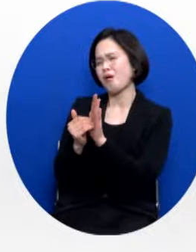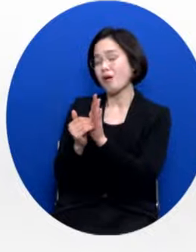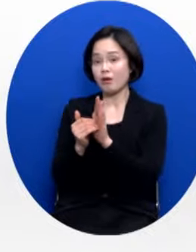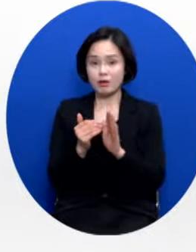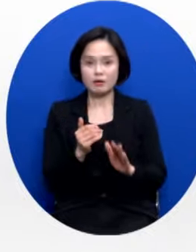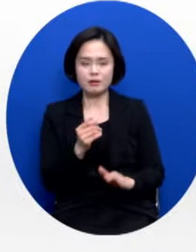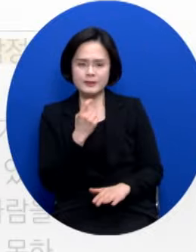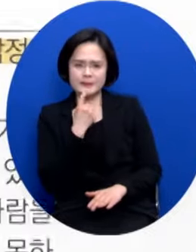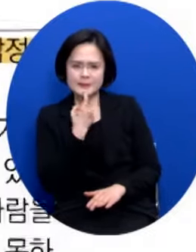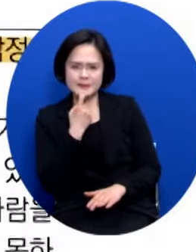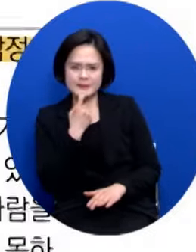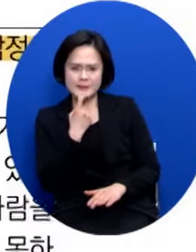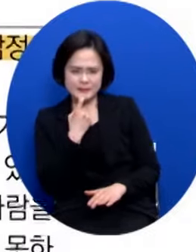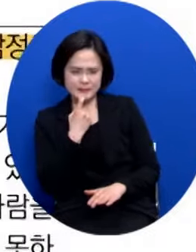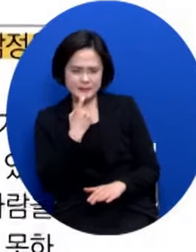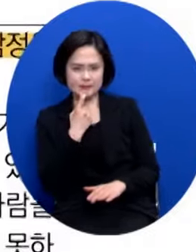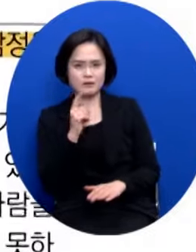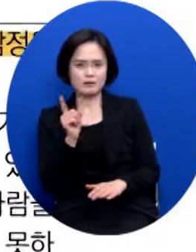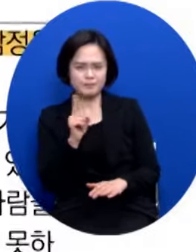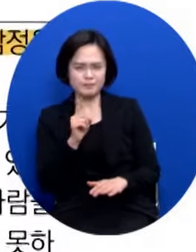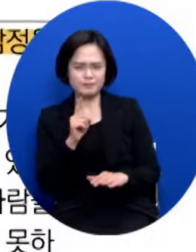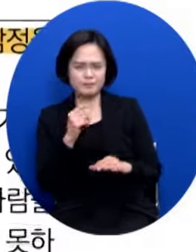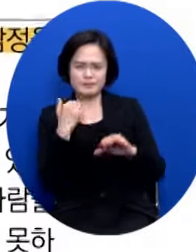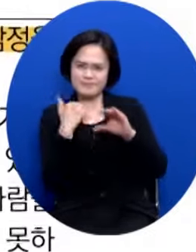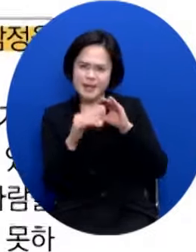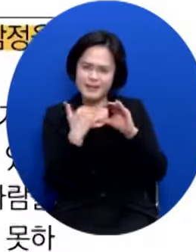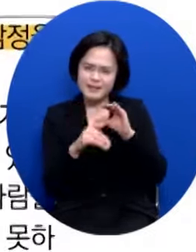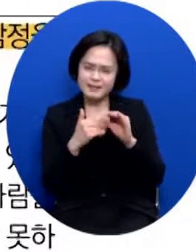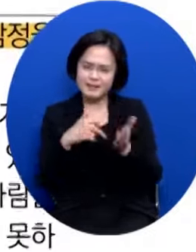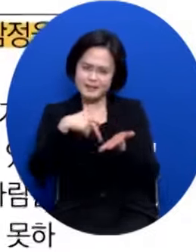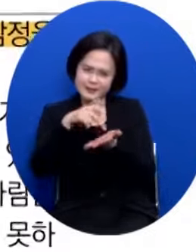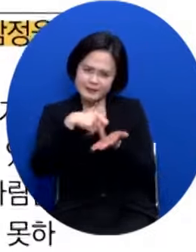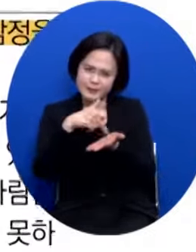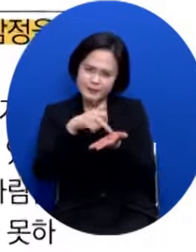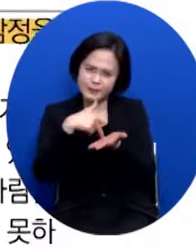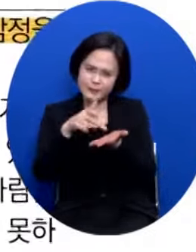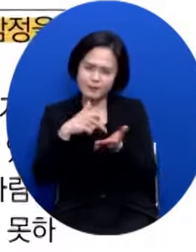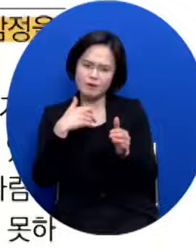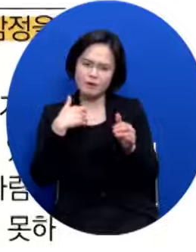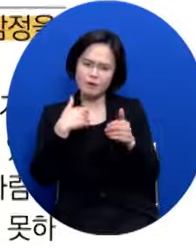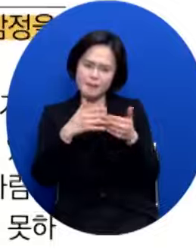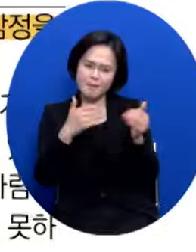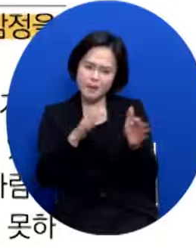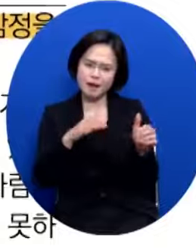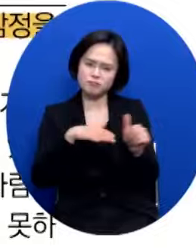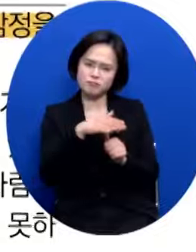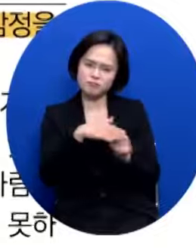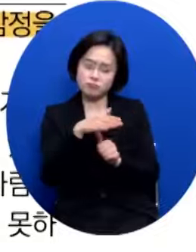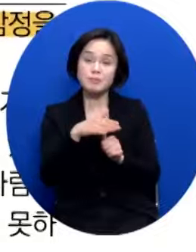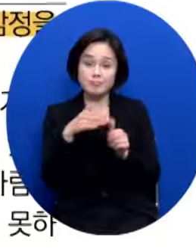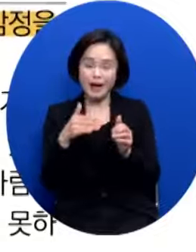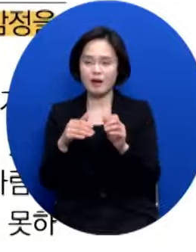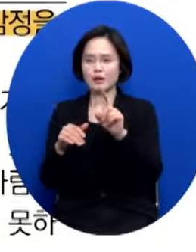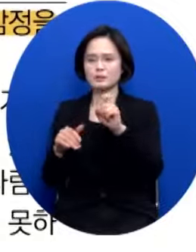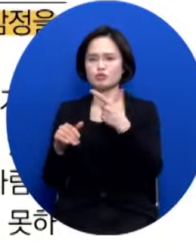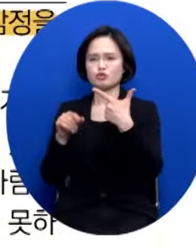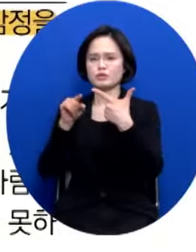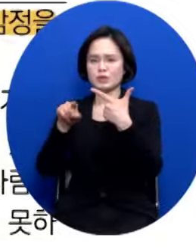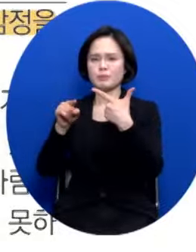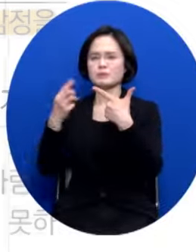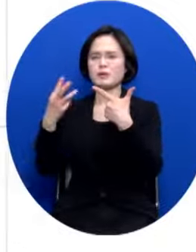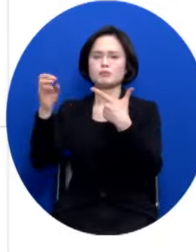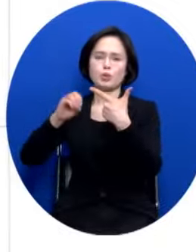이메일이나 쪽지를 계속 보내거나 SNS를 방문해 글이나 사진을 남긴 청소년도 16.3%에 달하는